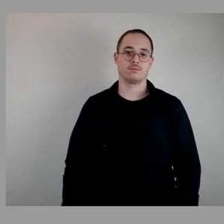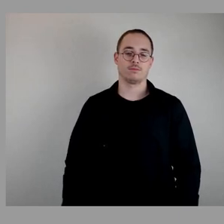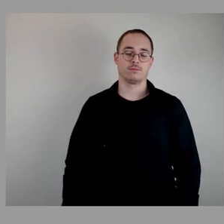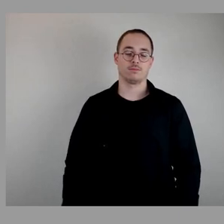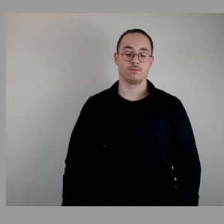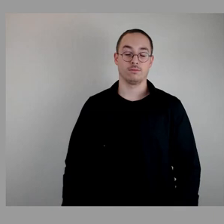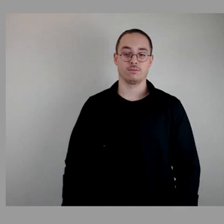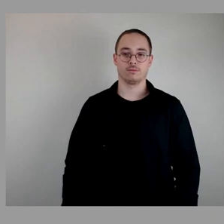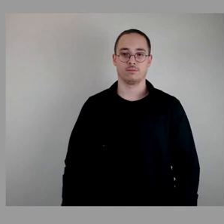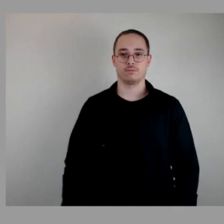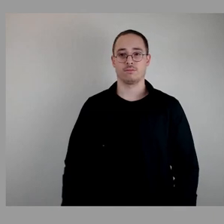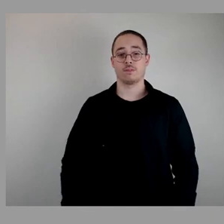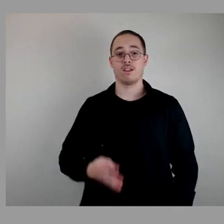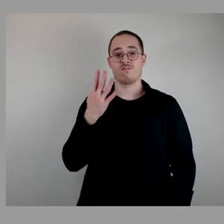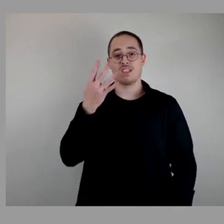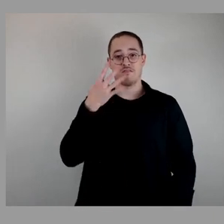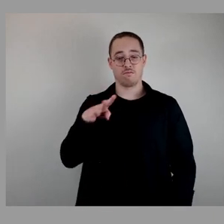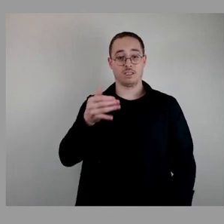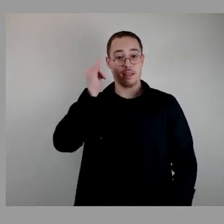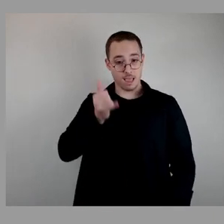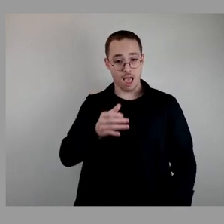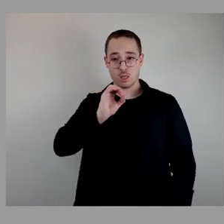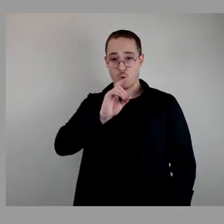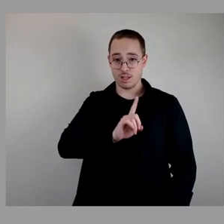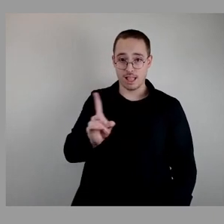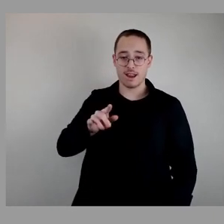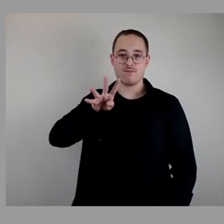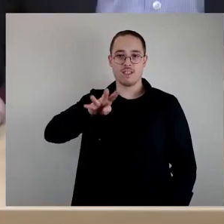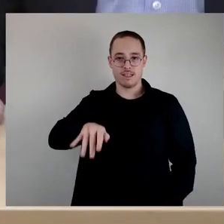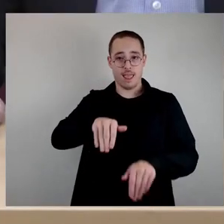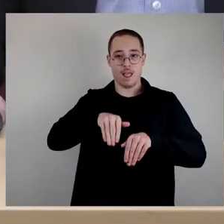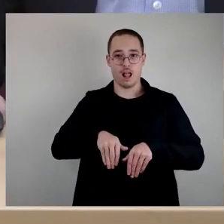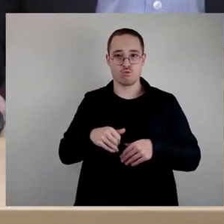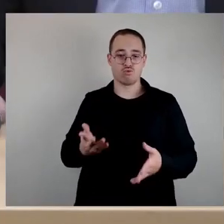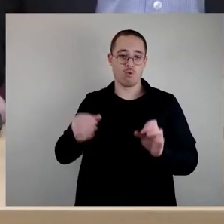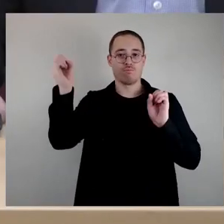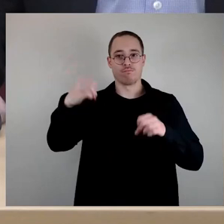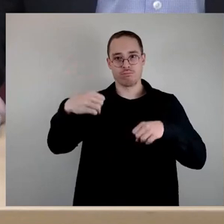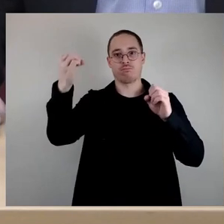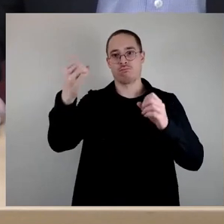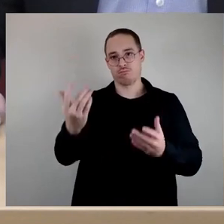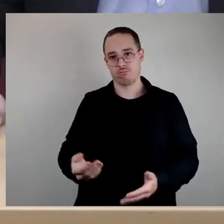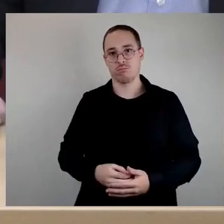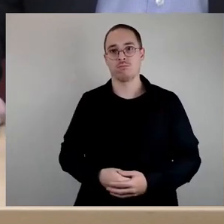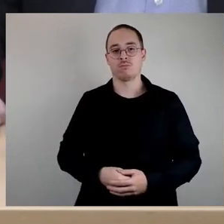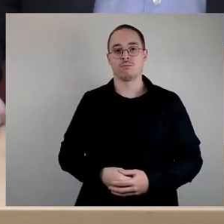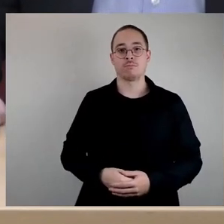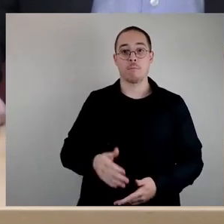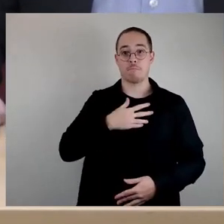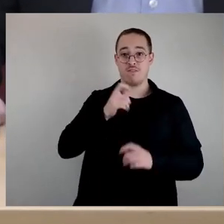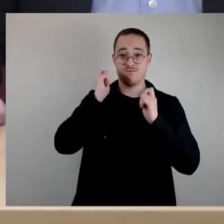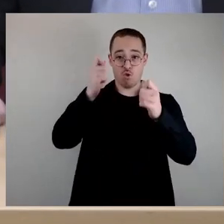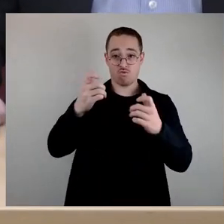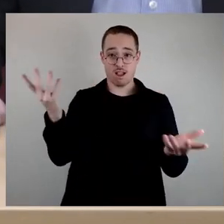Das wäre mit 44 Ja, 0 Nein und 14 Enthaltungen so bestätigt. Und mein Vorschlag wäre nach